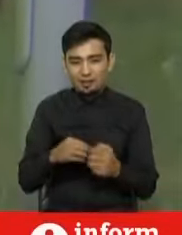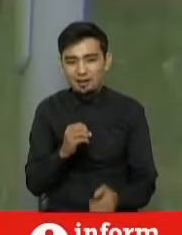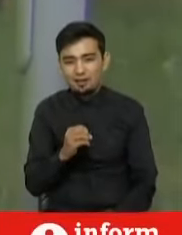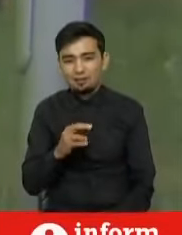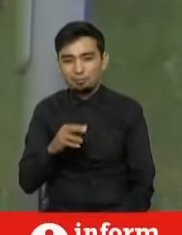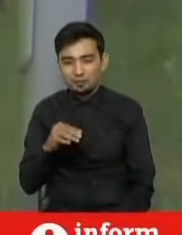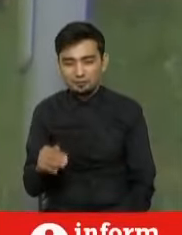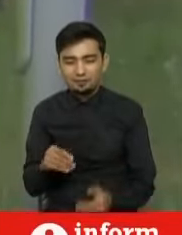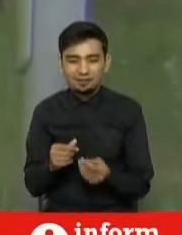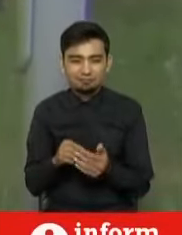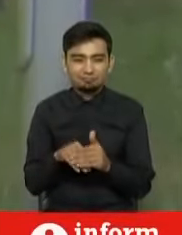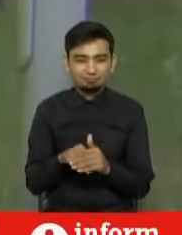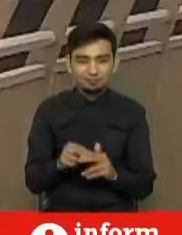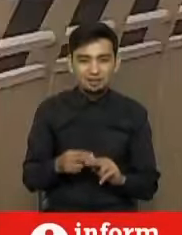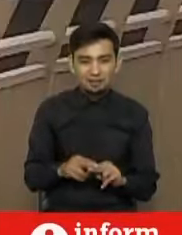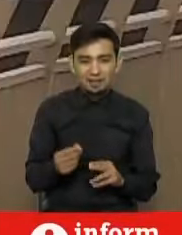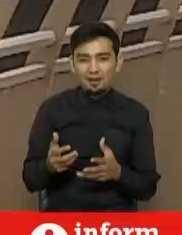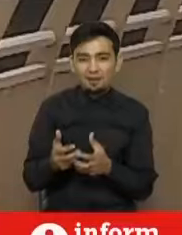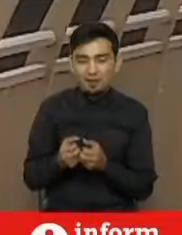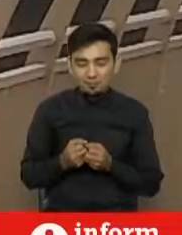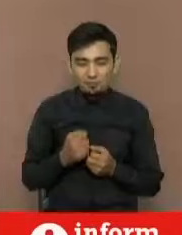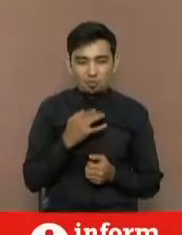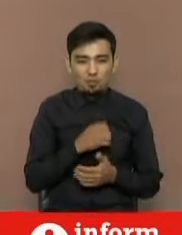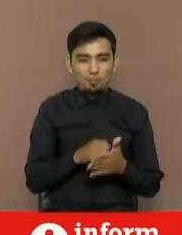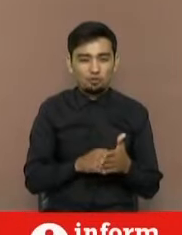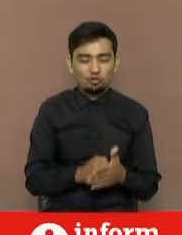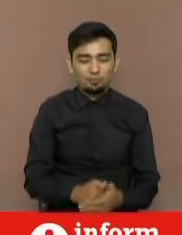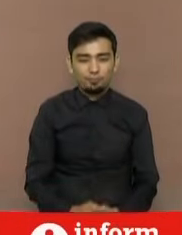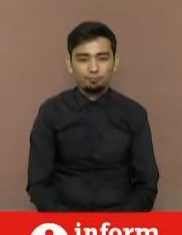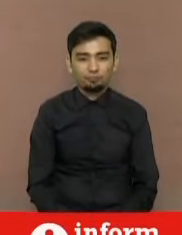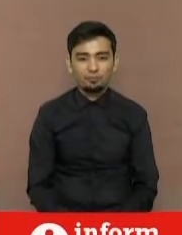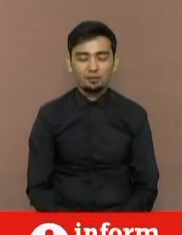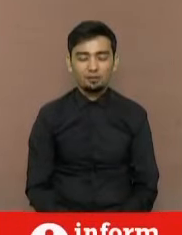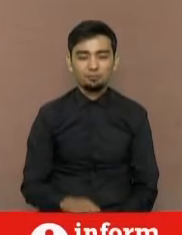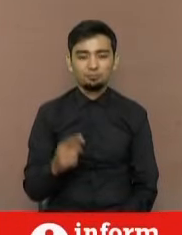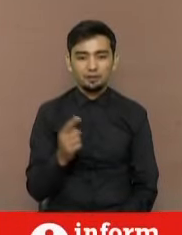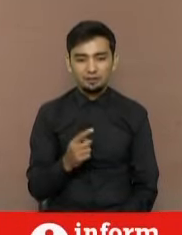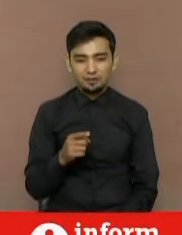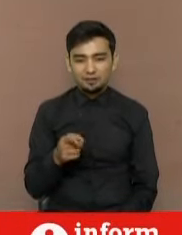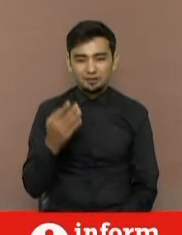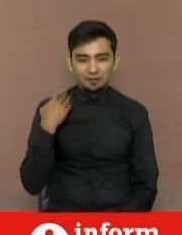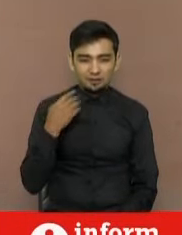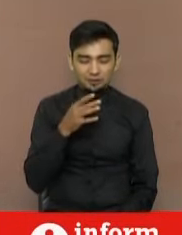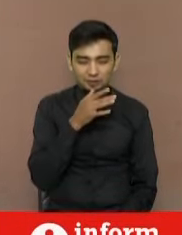зейнетақы қорынан қаражат алудың салдары да көп. Бұл бірінші мынау сол кездегі